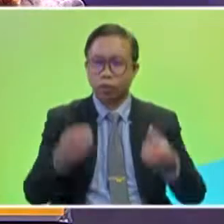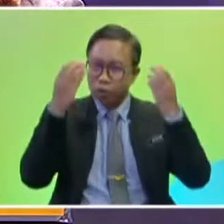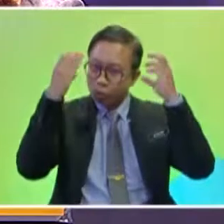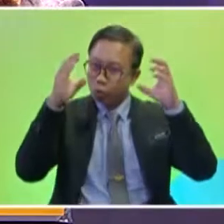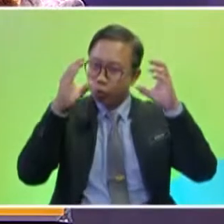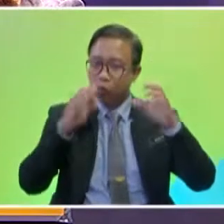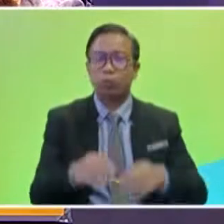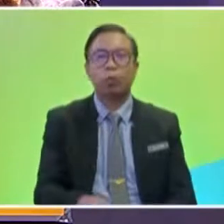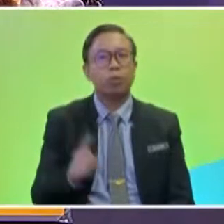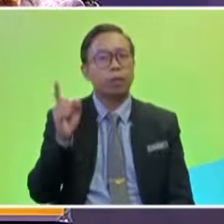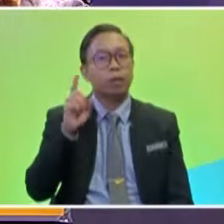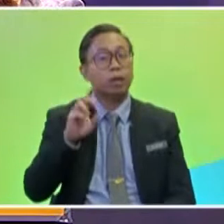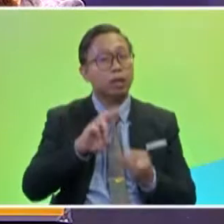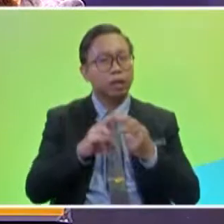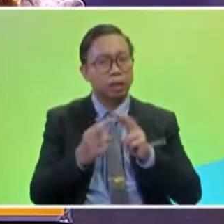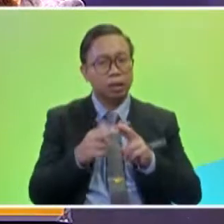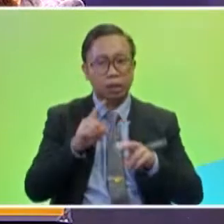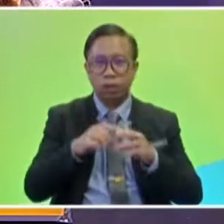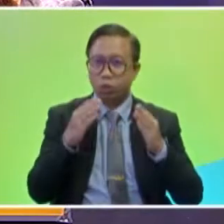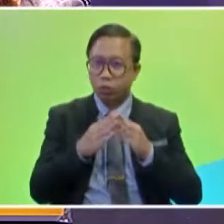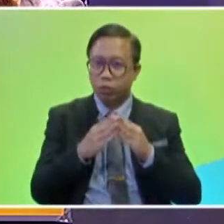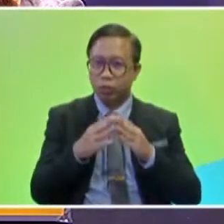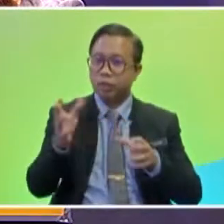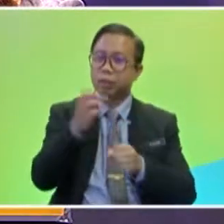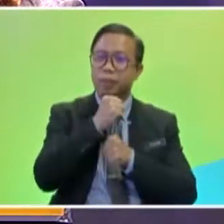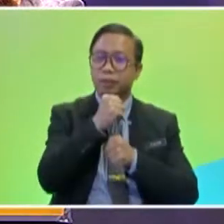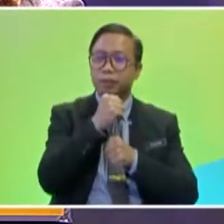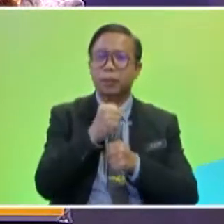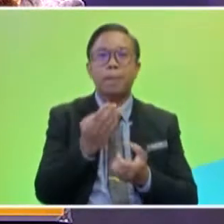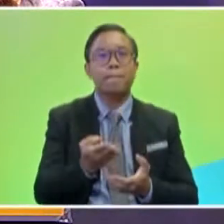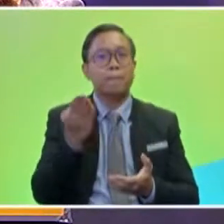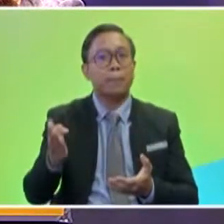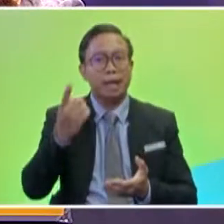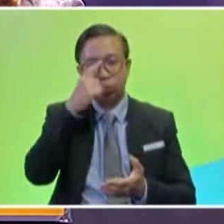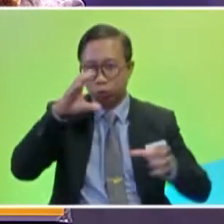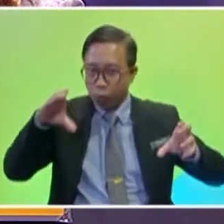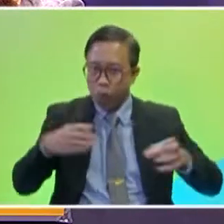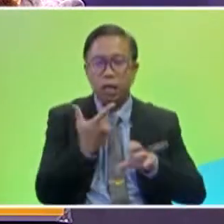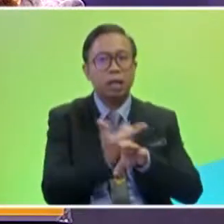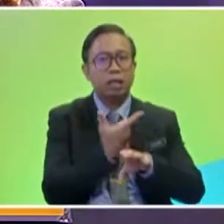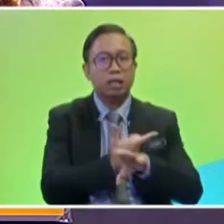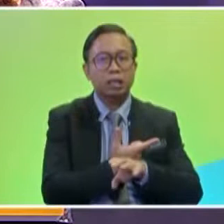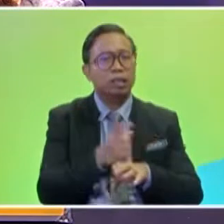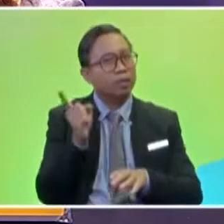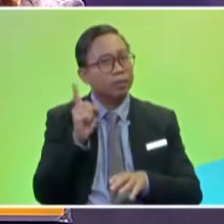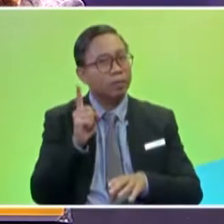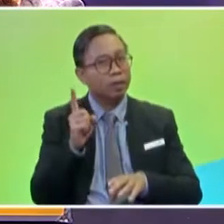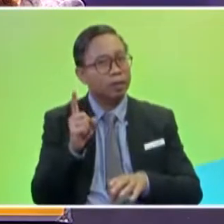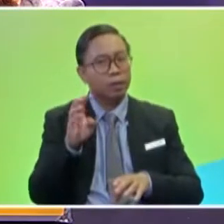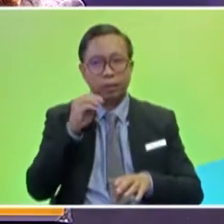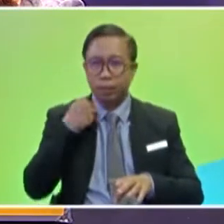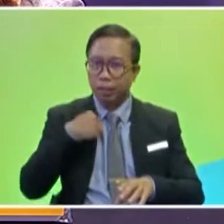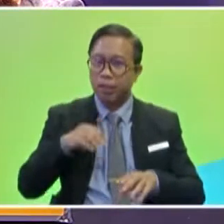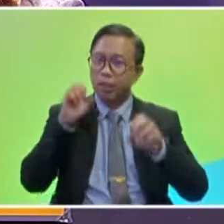air bagi orang kenakan di rumah yang ingin mendapatkan ama bahan untuk membuat latihan di Michael Michael